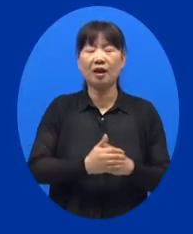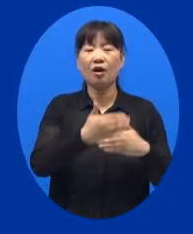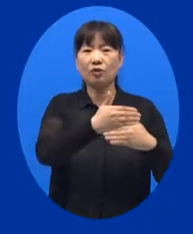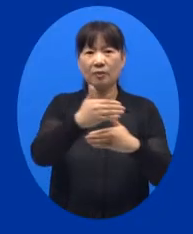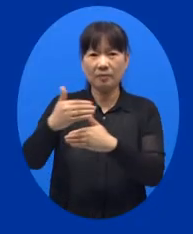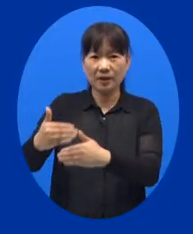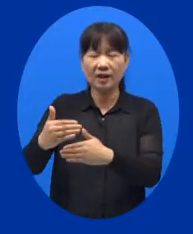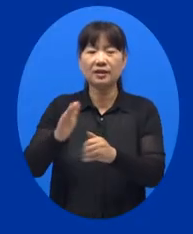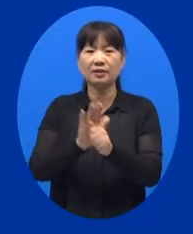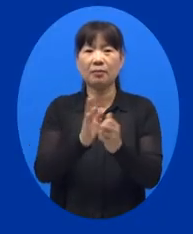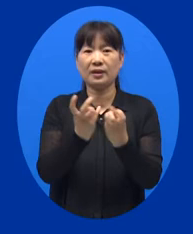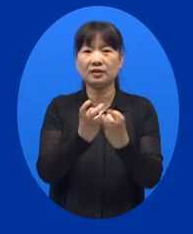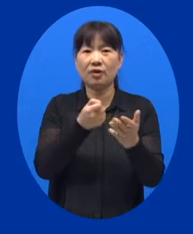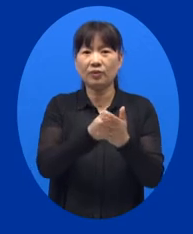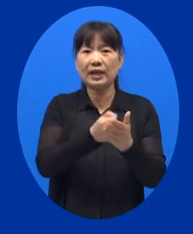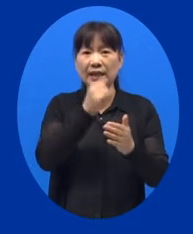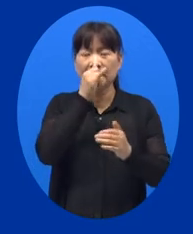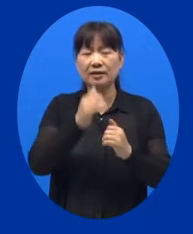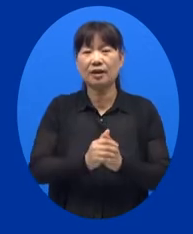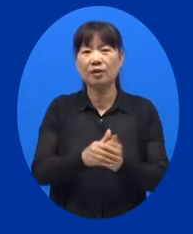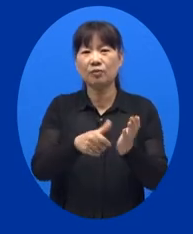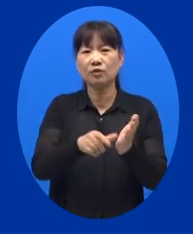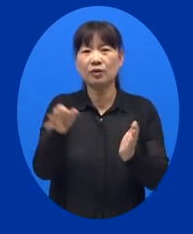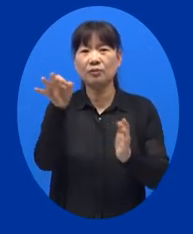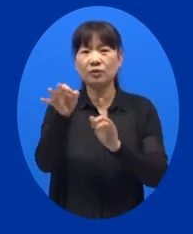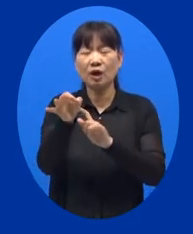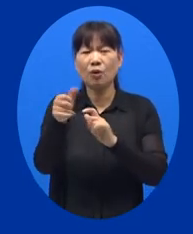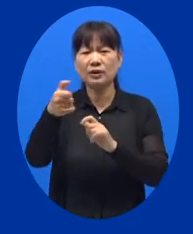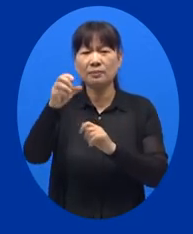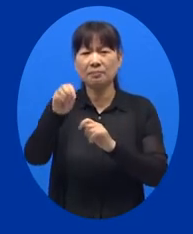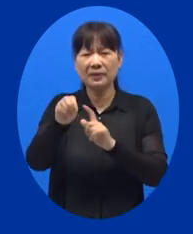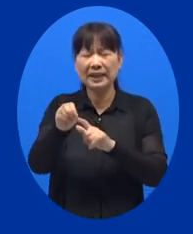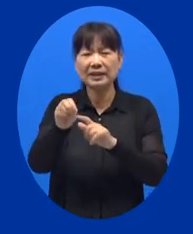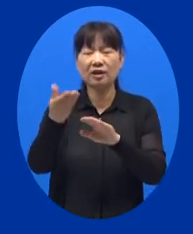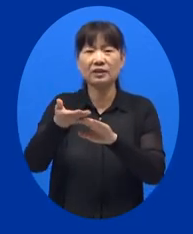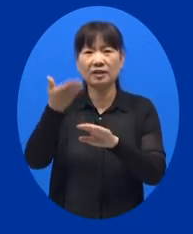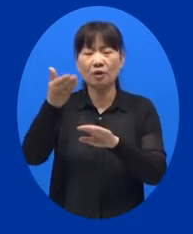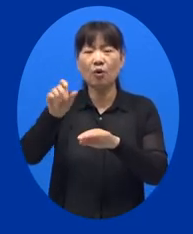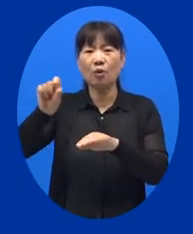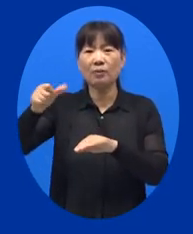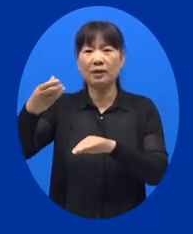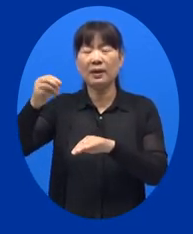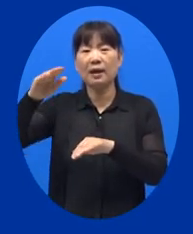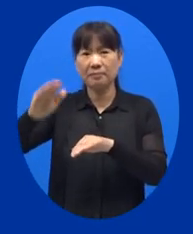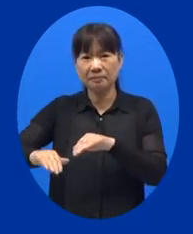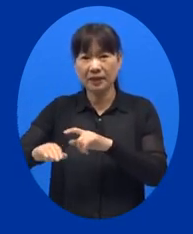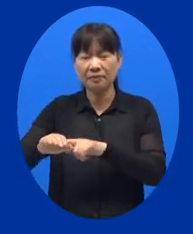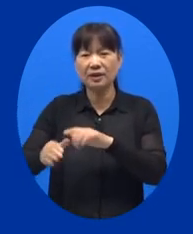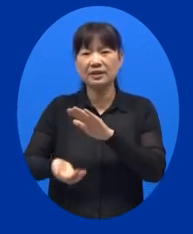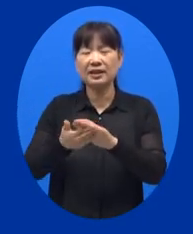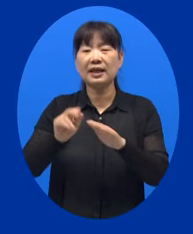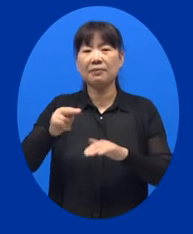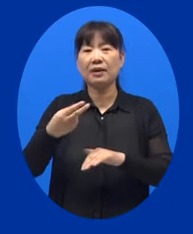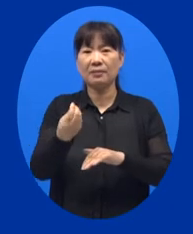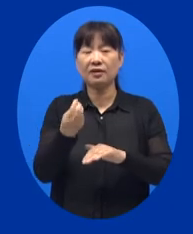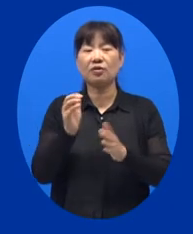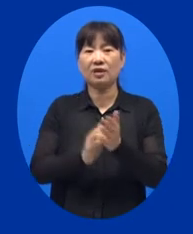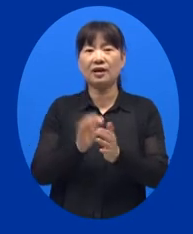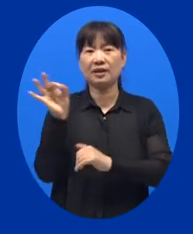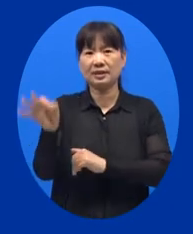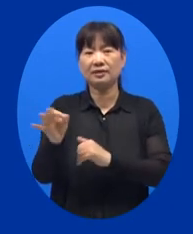방식을 적용하는데 부담한 물류 비용이 50만 원 이상에서 500만 원 미만은 최대 200만